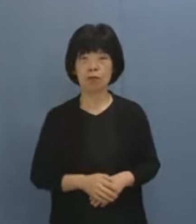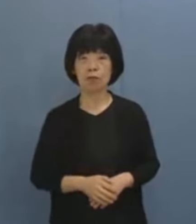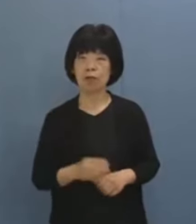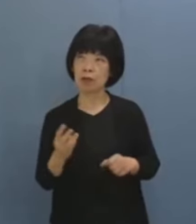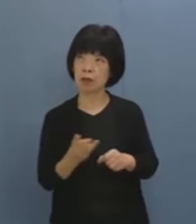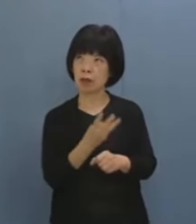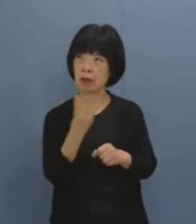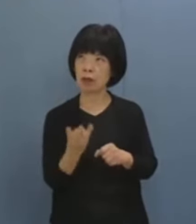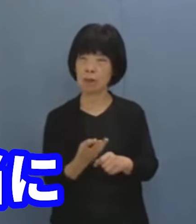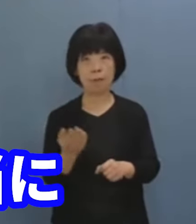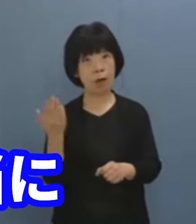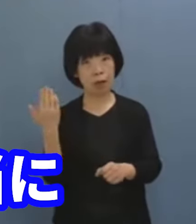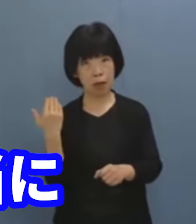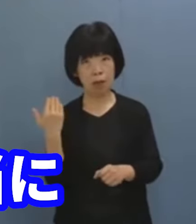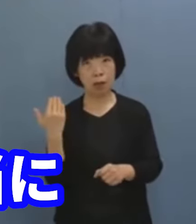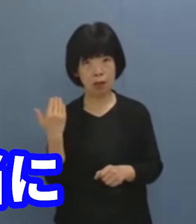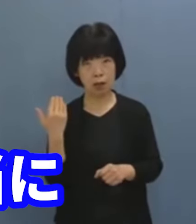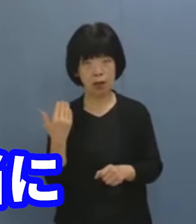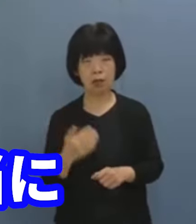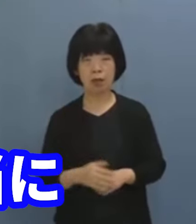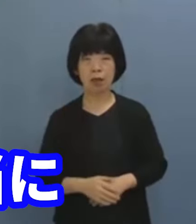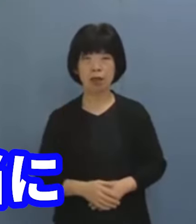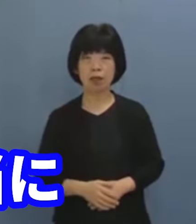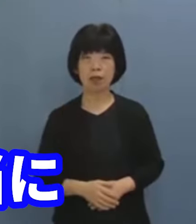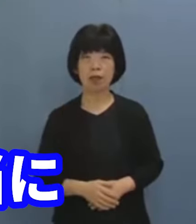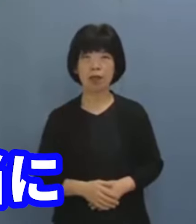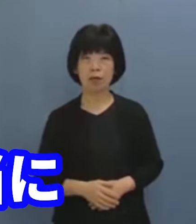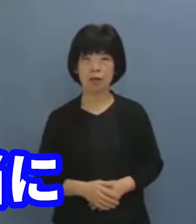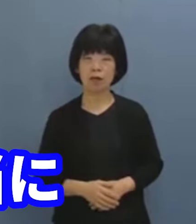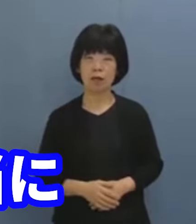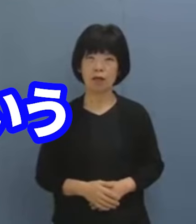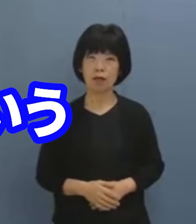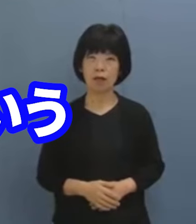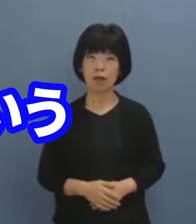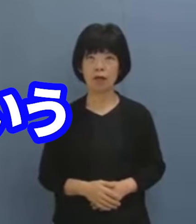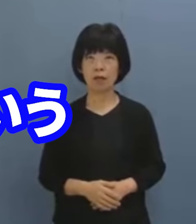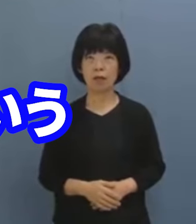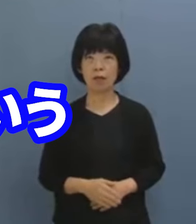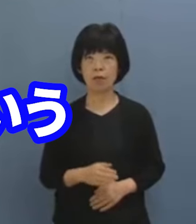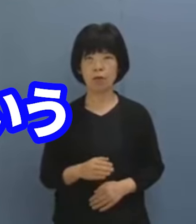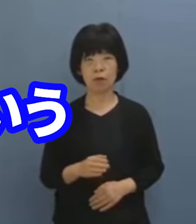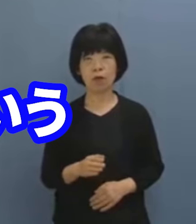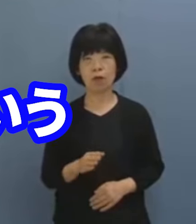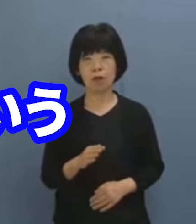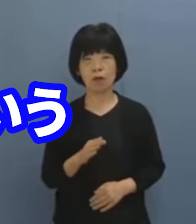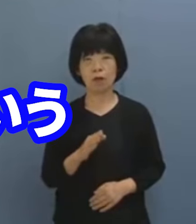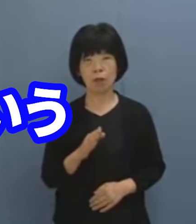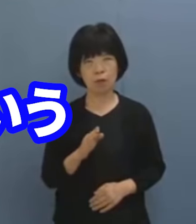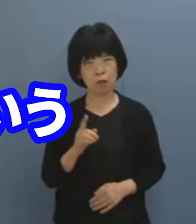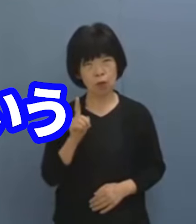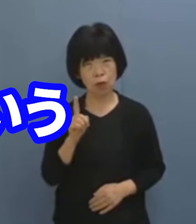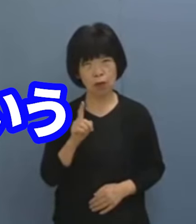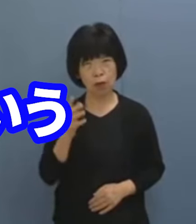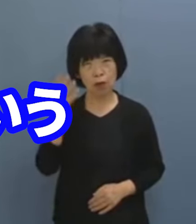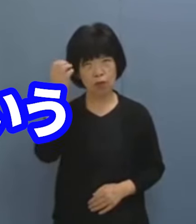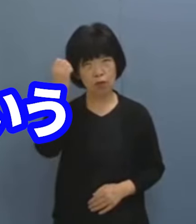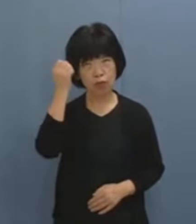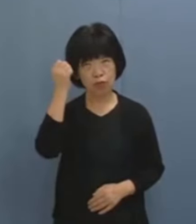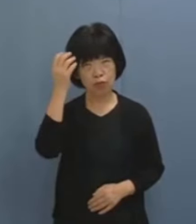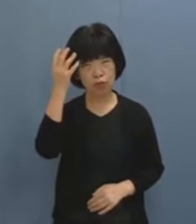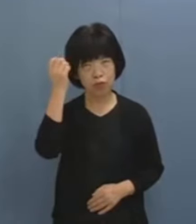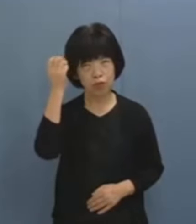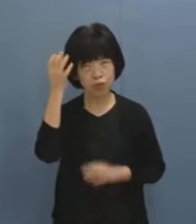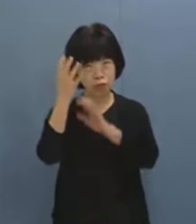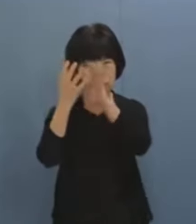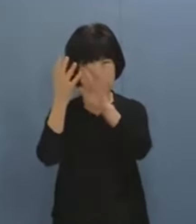前でしたので、ちょっと本当に記憶が定かじゃないというところがもともと本